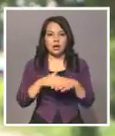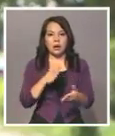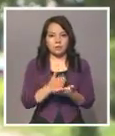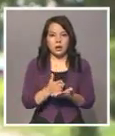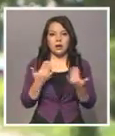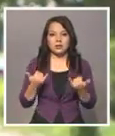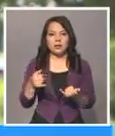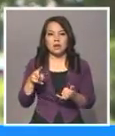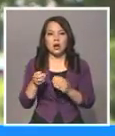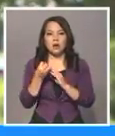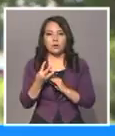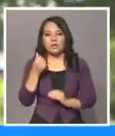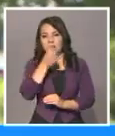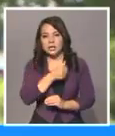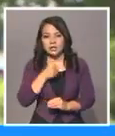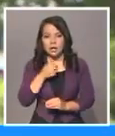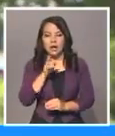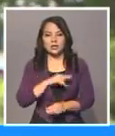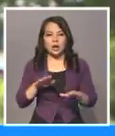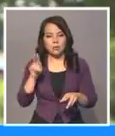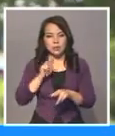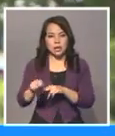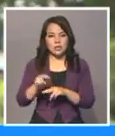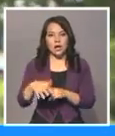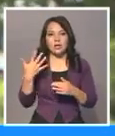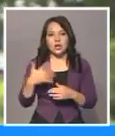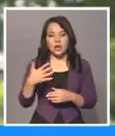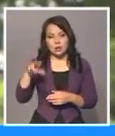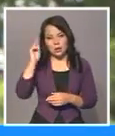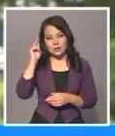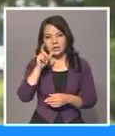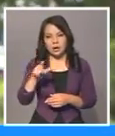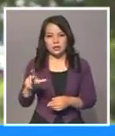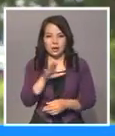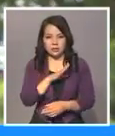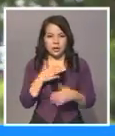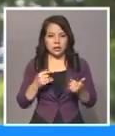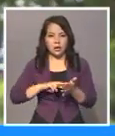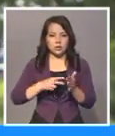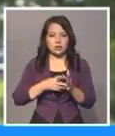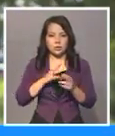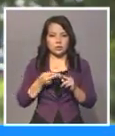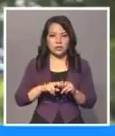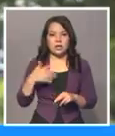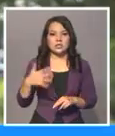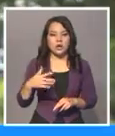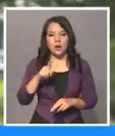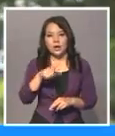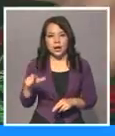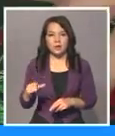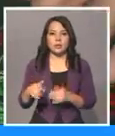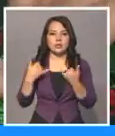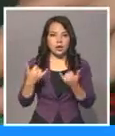Былтыр 2014 жылғы кәсіп оқуын 50 адам бітіріп келді. Сол жоспар бойынша сол 50 адамға сол ақша